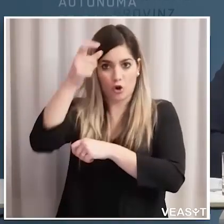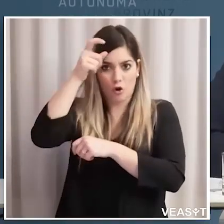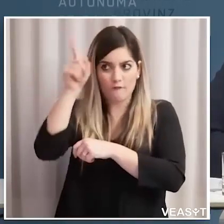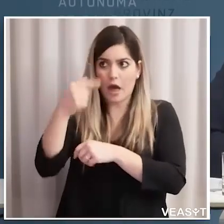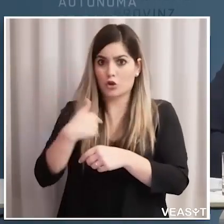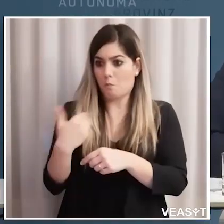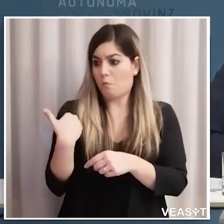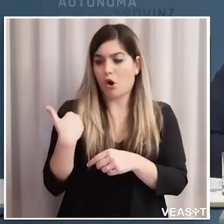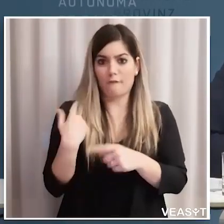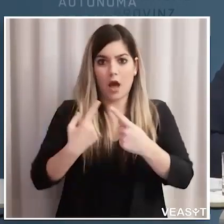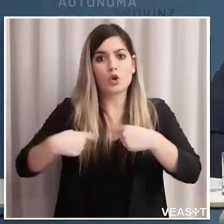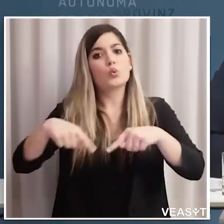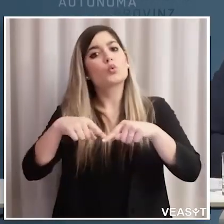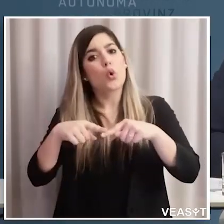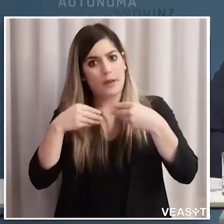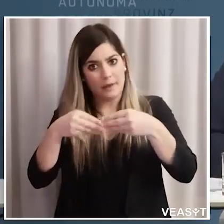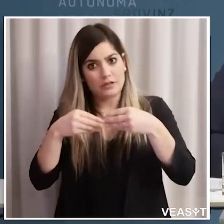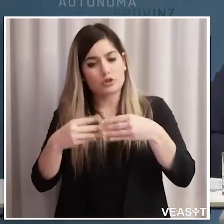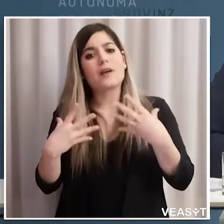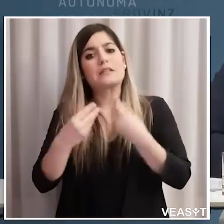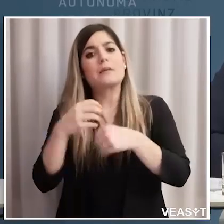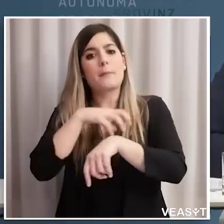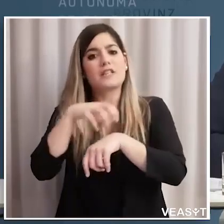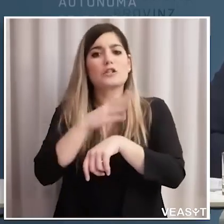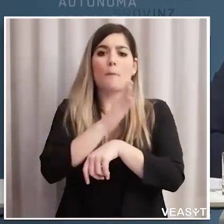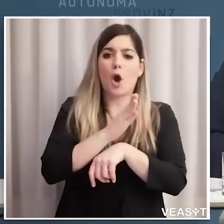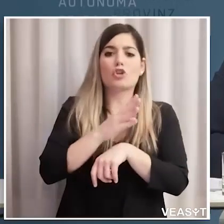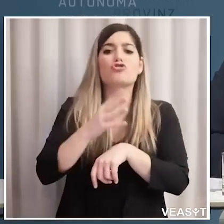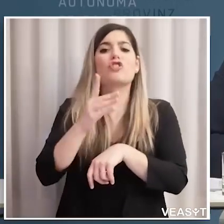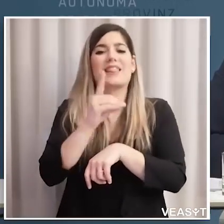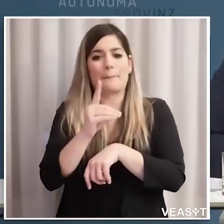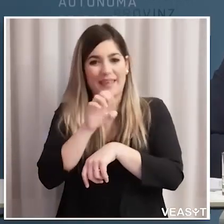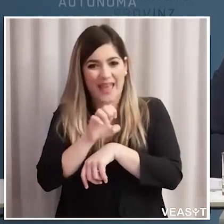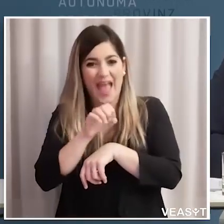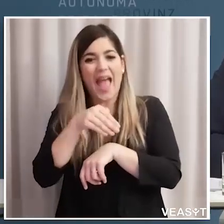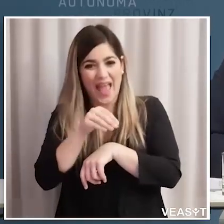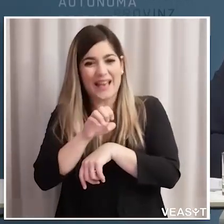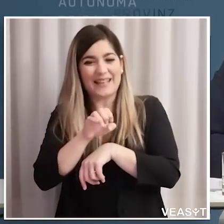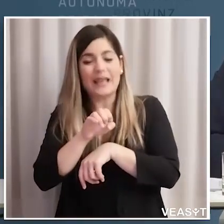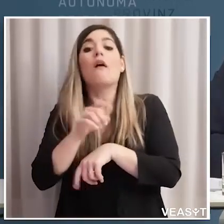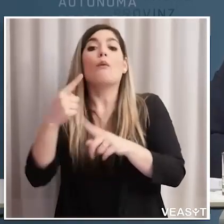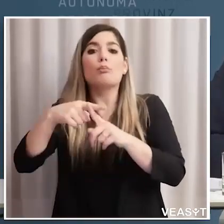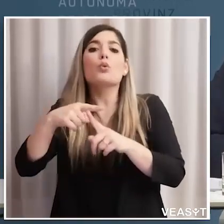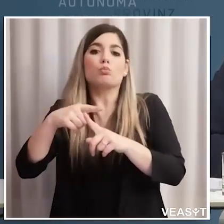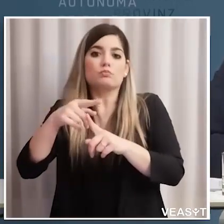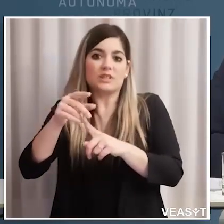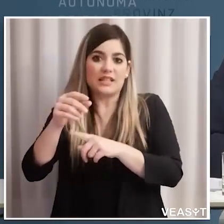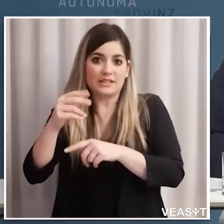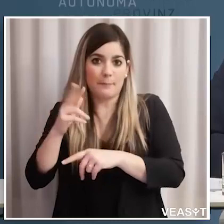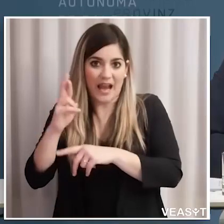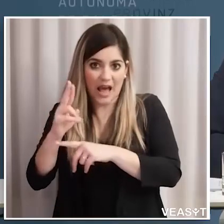appena partecipato a un'altra riunione anche con i ministri Boccia, De Micheli e Speranza, però